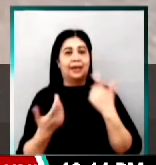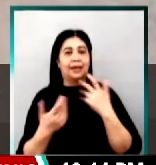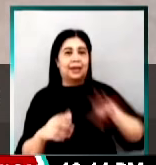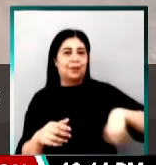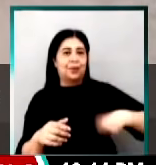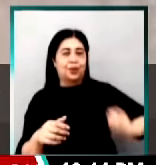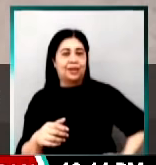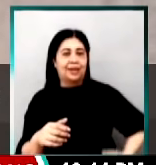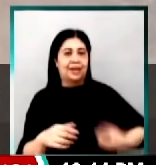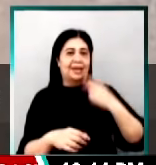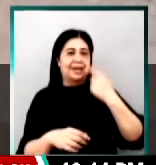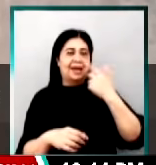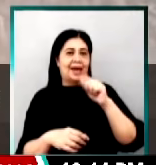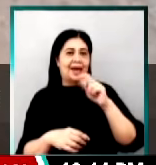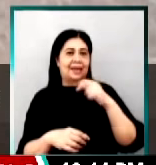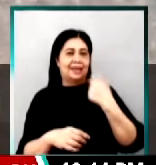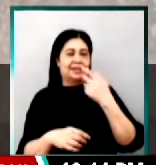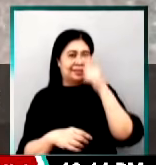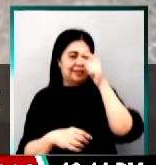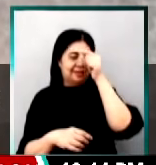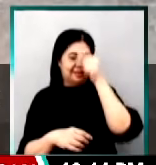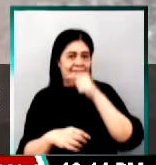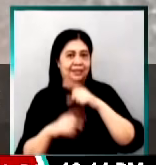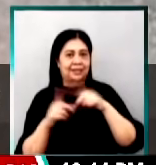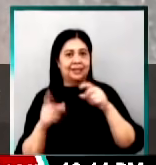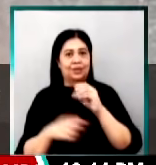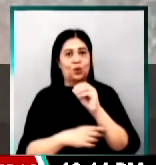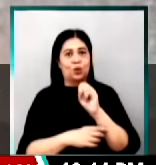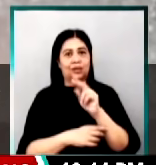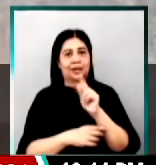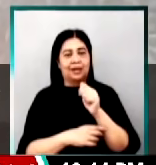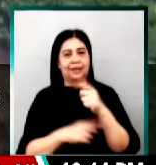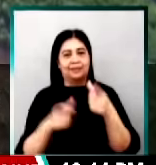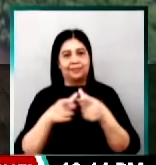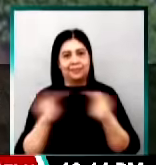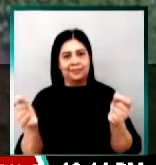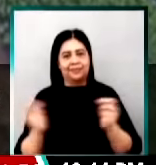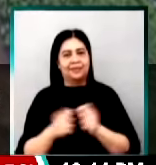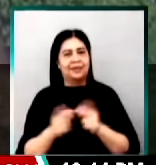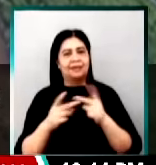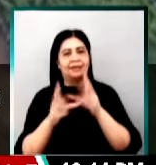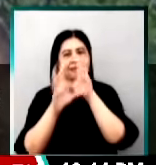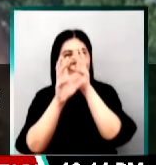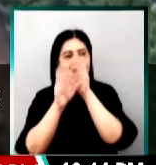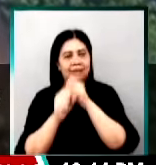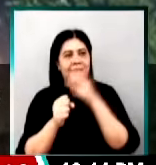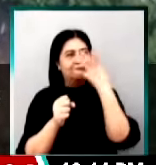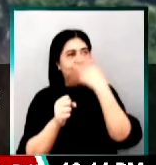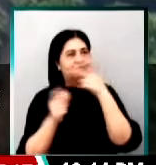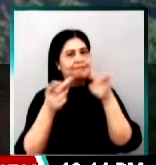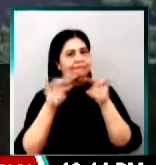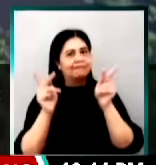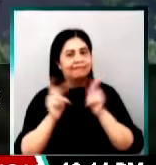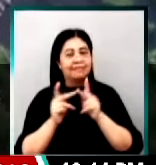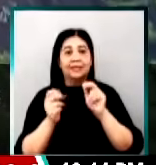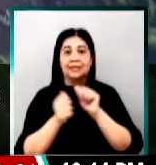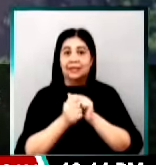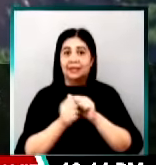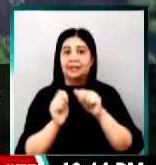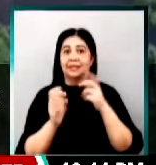at Osaka, Japan. Ayon sa Time Magazine, bukod sa nakakamanghang tanawin, isa rin sa